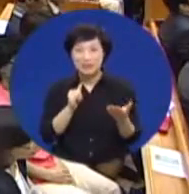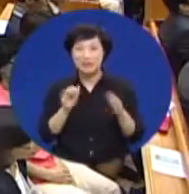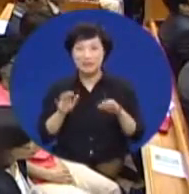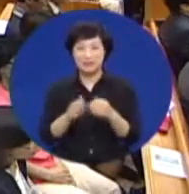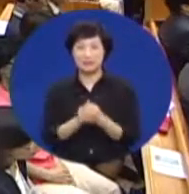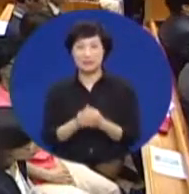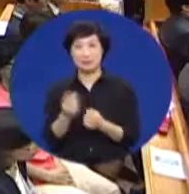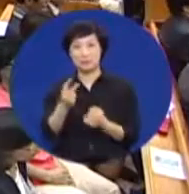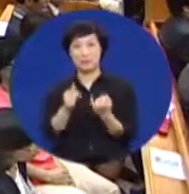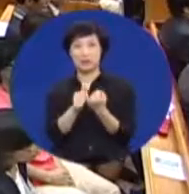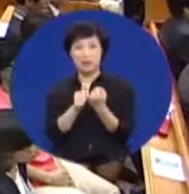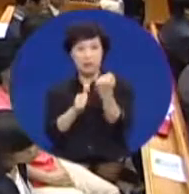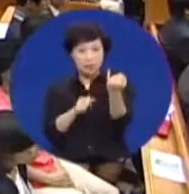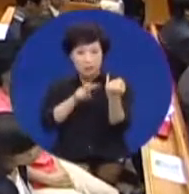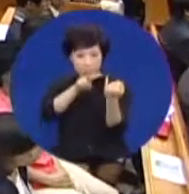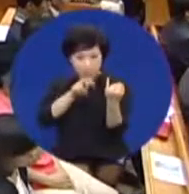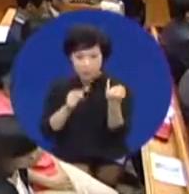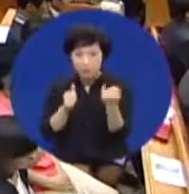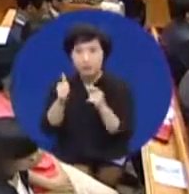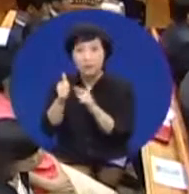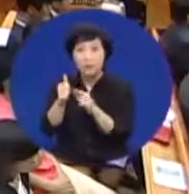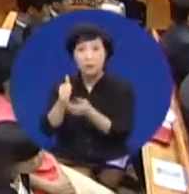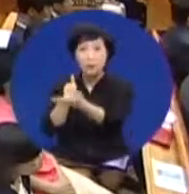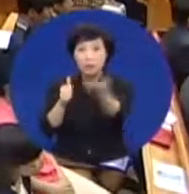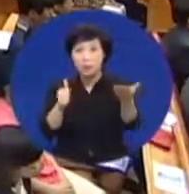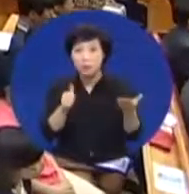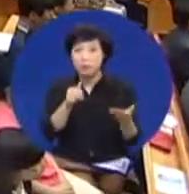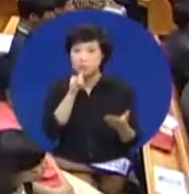아내 미워하는 남편들 많죠?